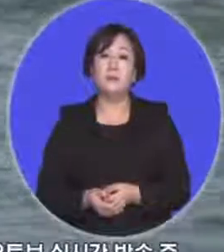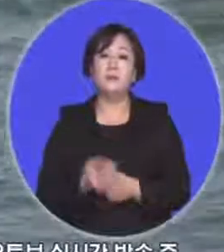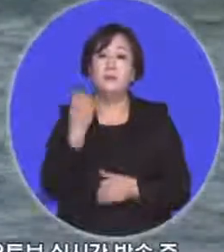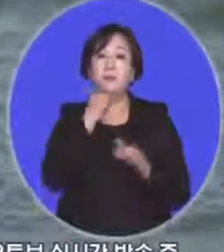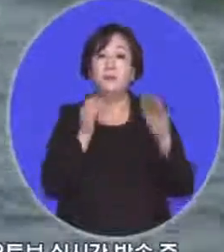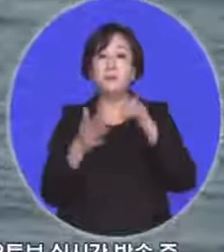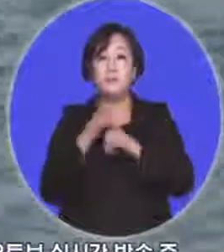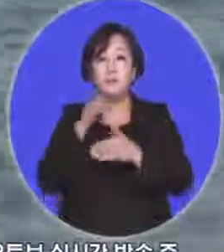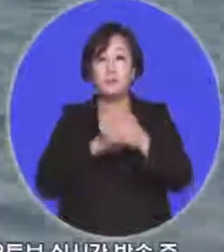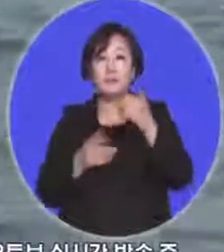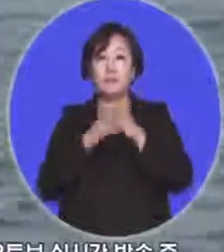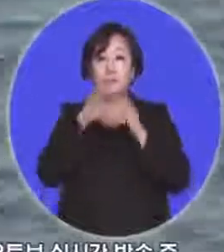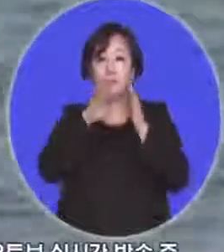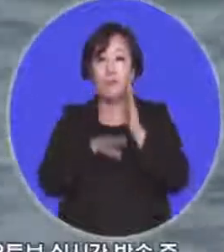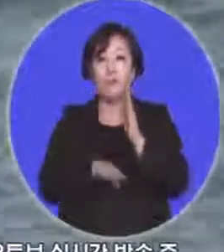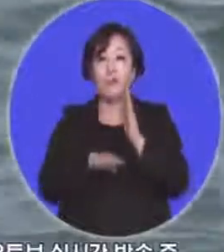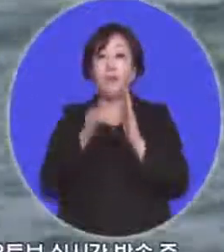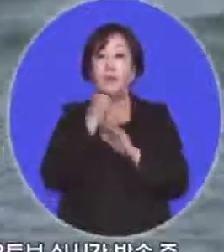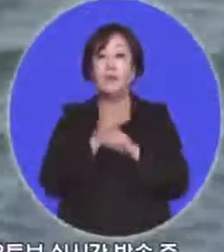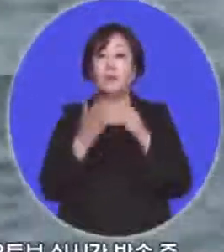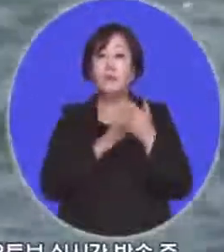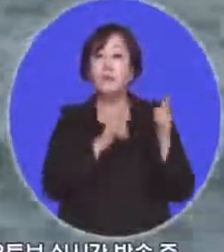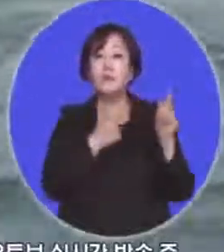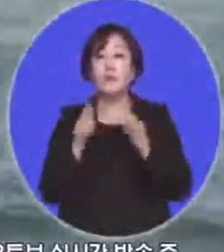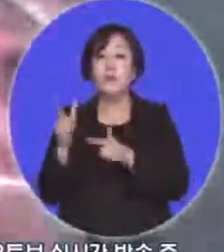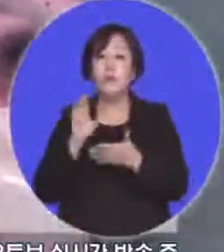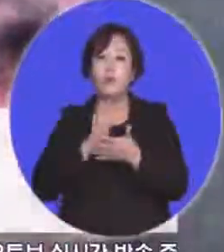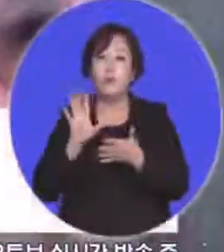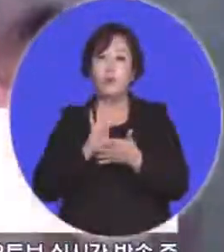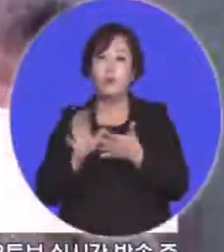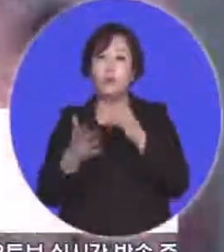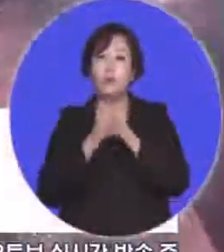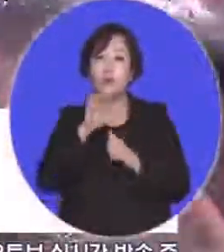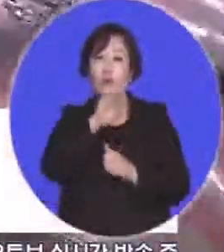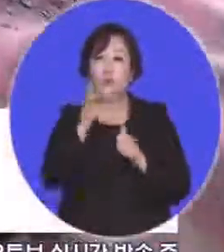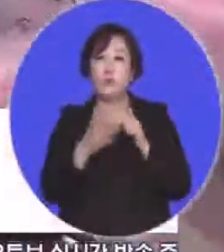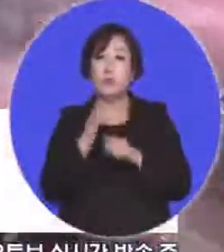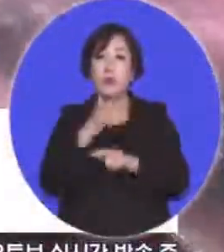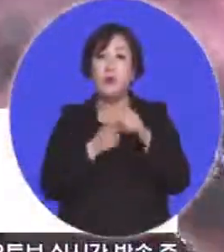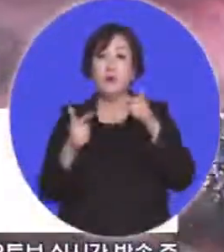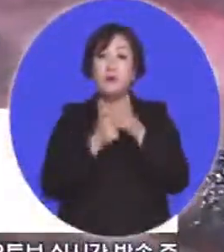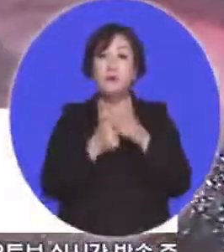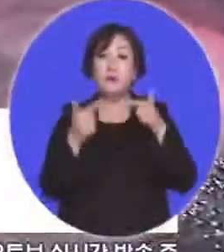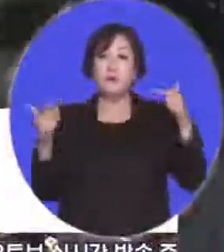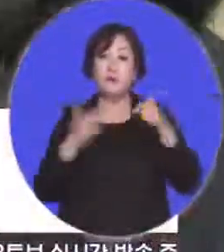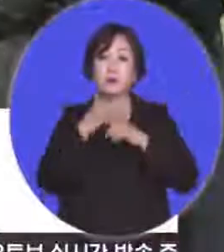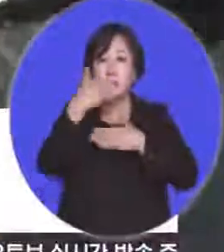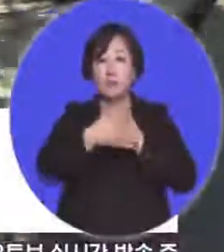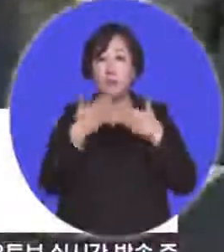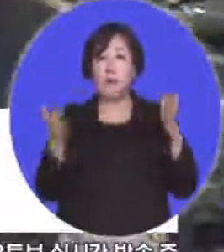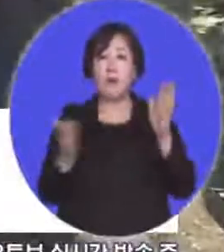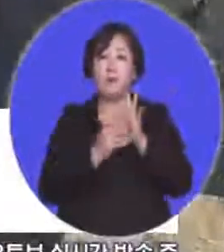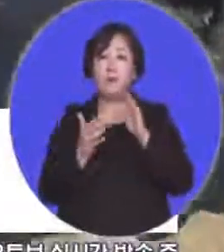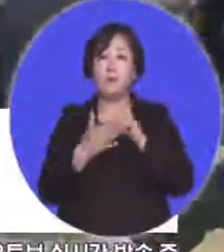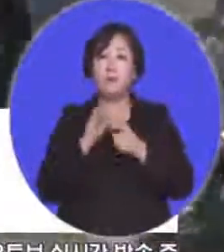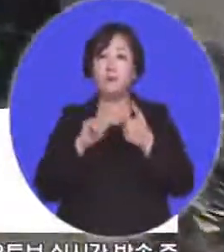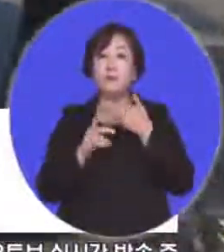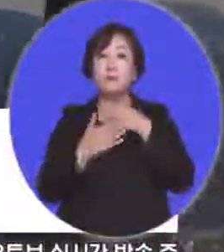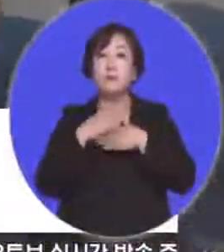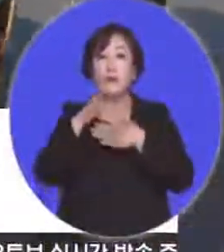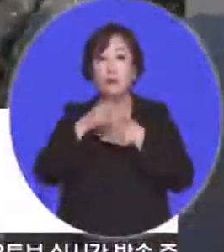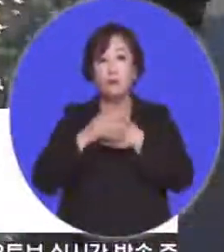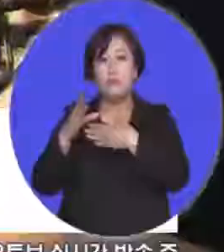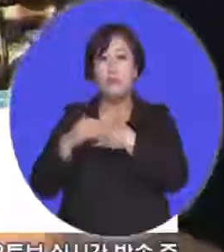바다 속에 가라앉아 있던 농가 폐기물이 줄줄이 딸려 옵니다 엄청난 크게 천막과 수초가 잔뜩 붙어 있는